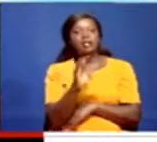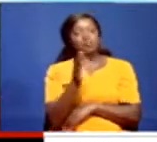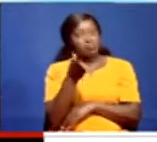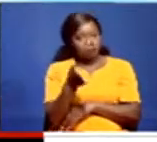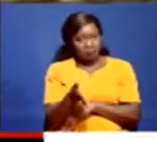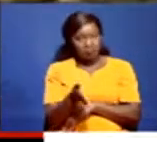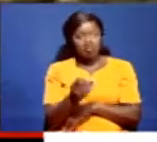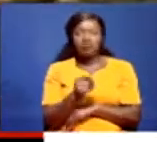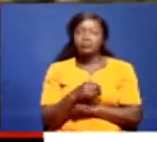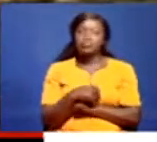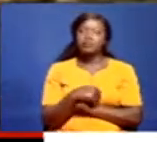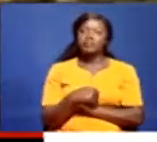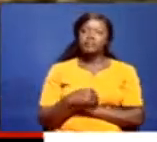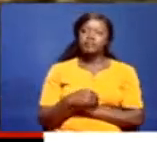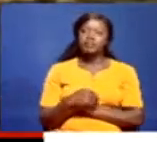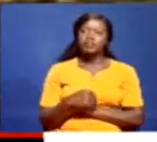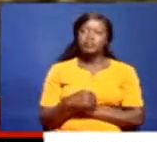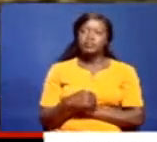Channel 1.